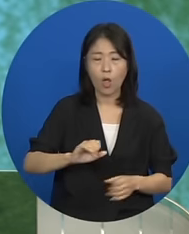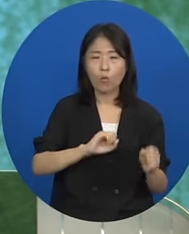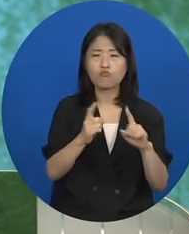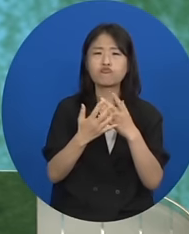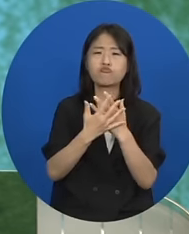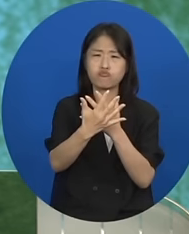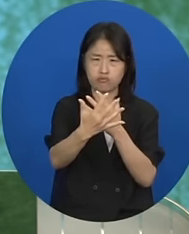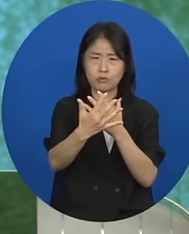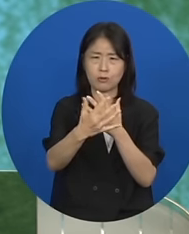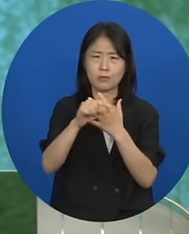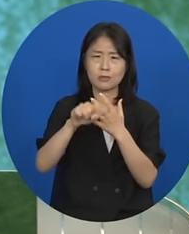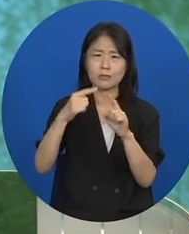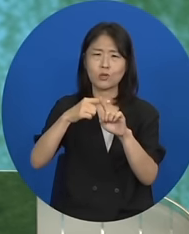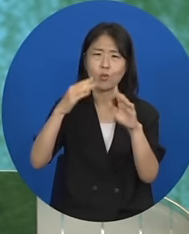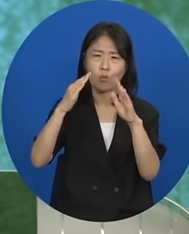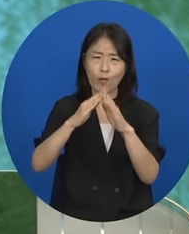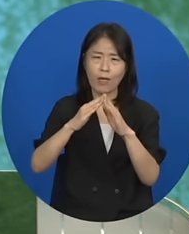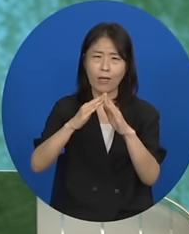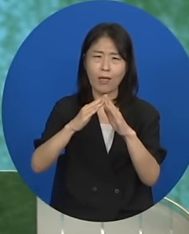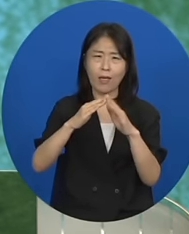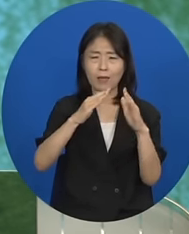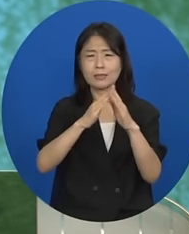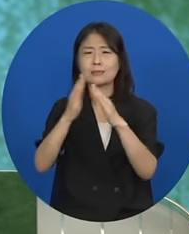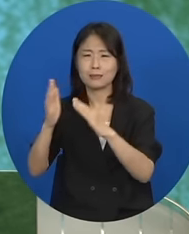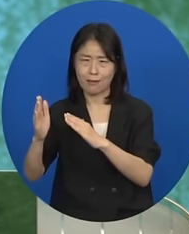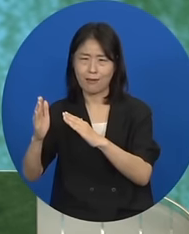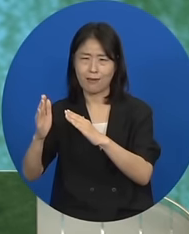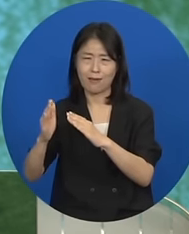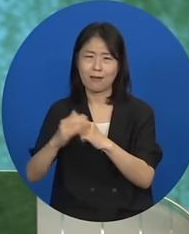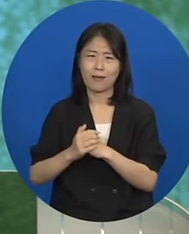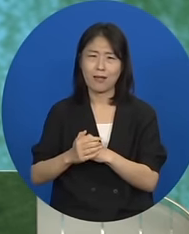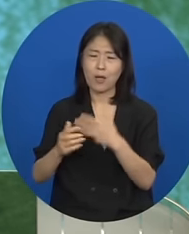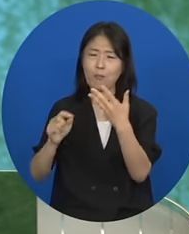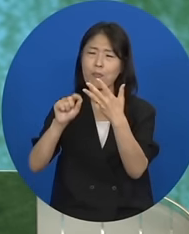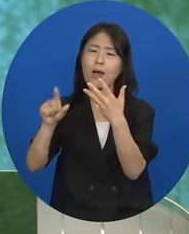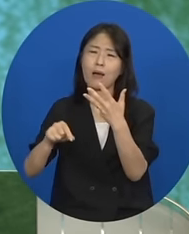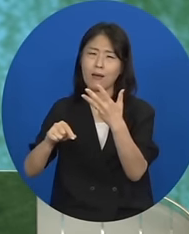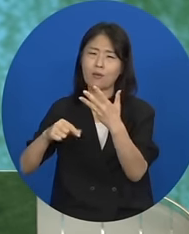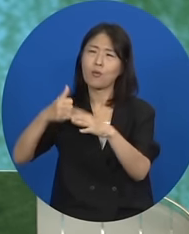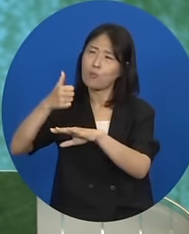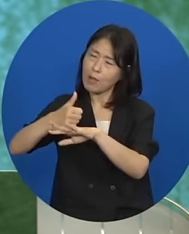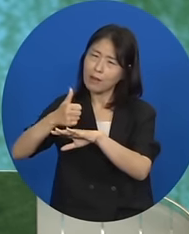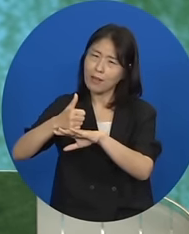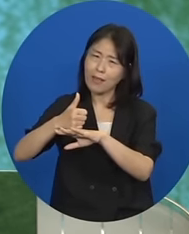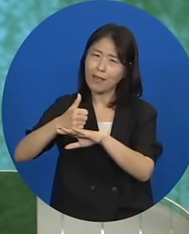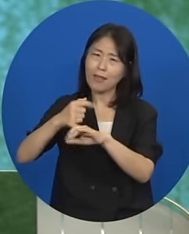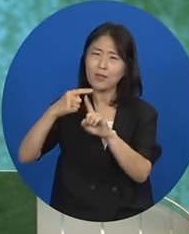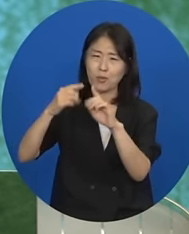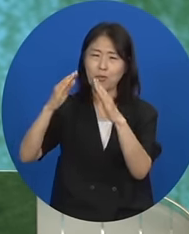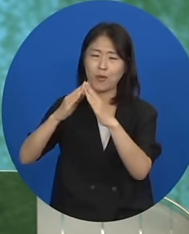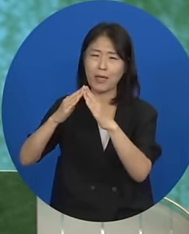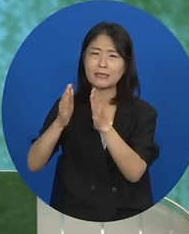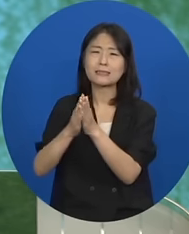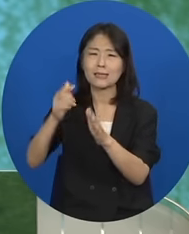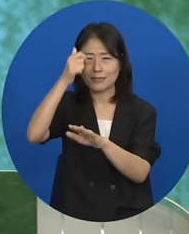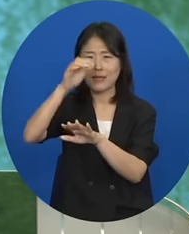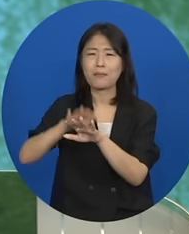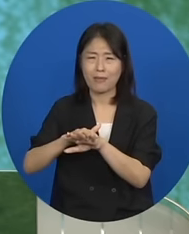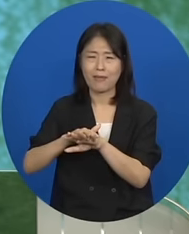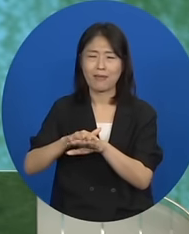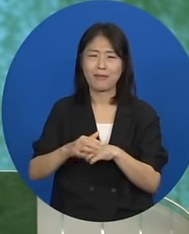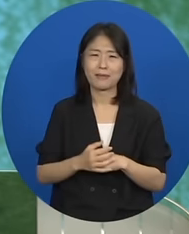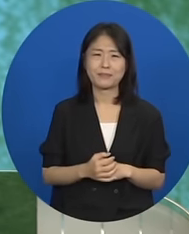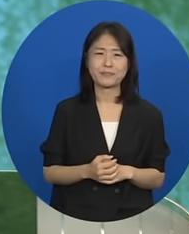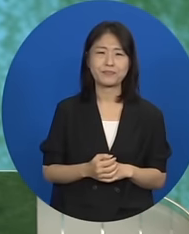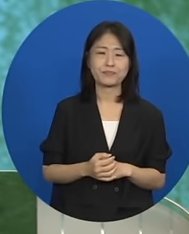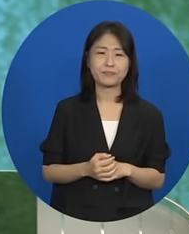이사를 했습니다 거기에서 예배를 드리고 8월 말에는 이제 입당 예배를 드립니다 어 너무나 귀한 놀라운 역사들이 있었던